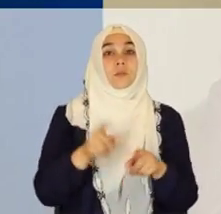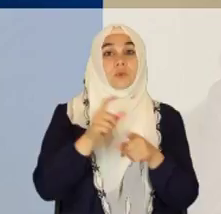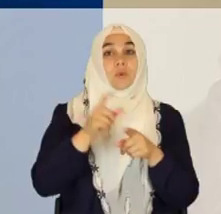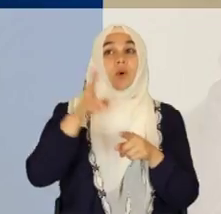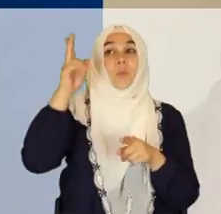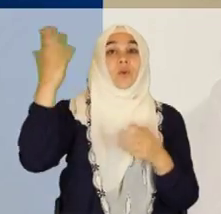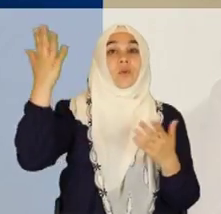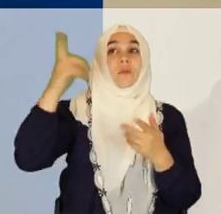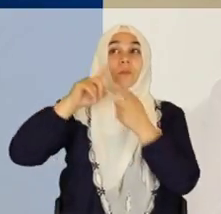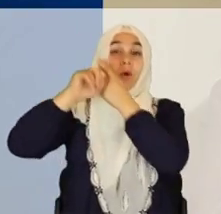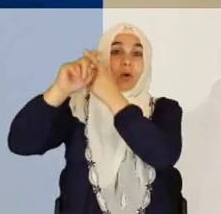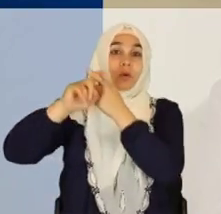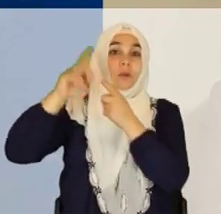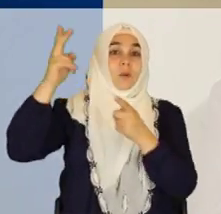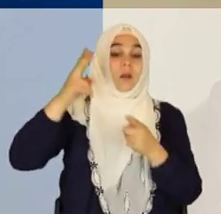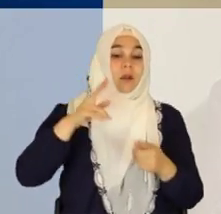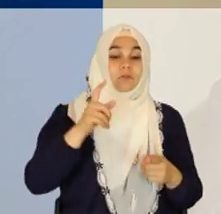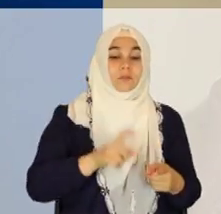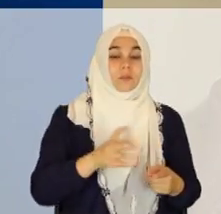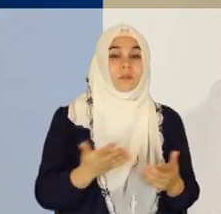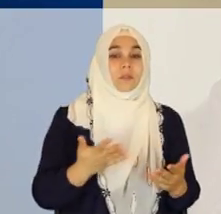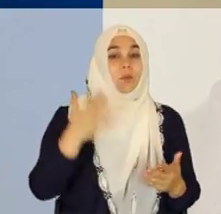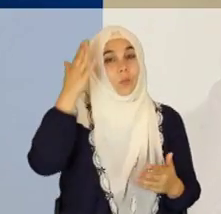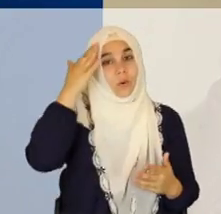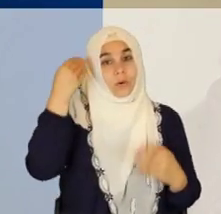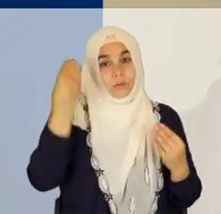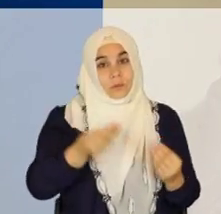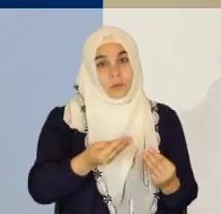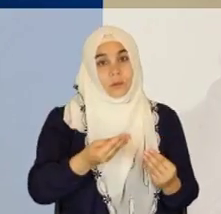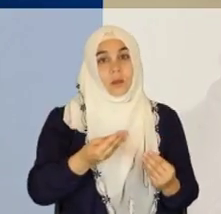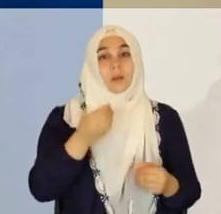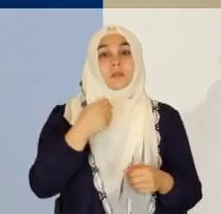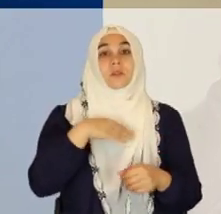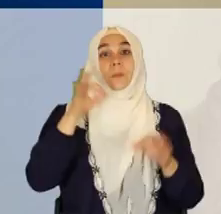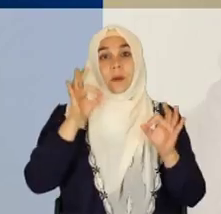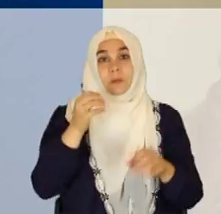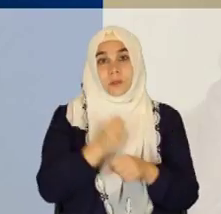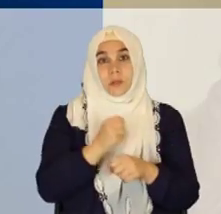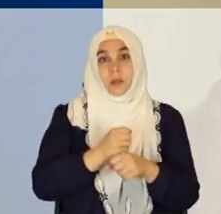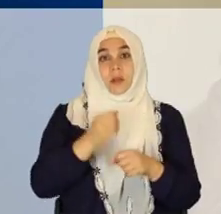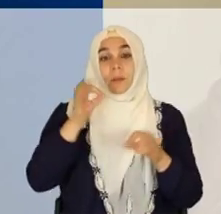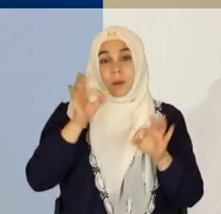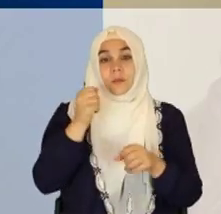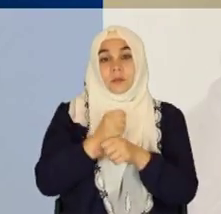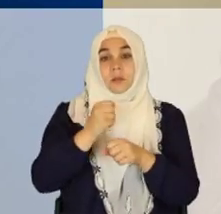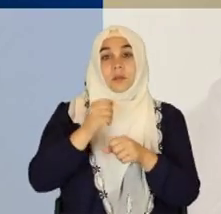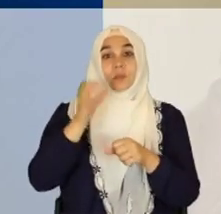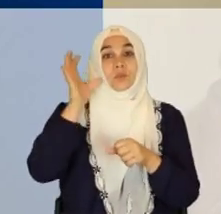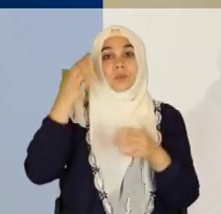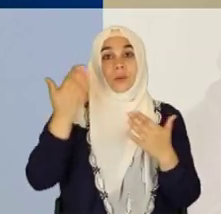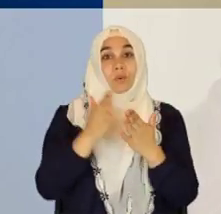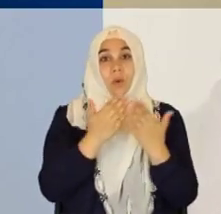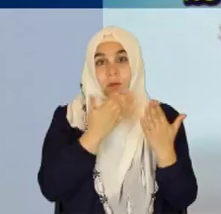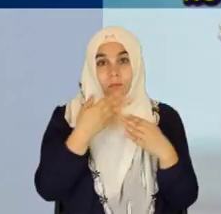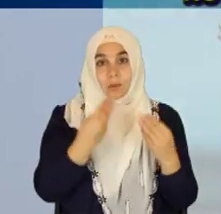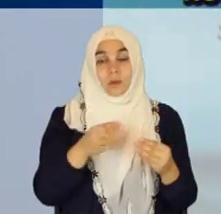U Allohga bog'liq narsa, bandaga Alloh aql bergan, aqlini tejash uchun din bergan, ana shunga amal